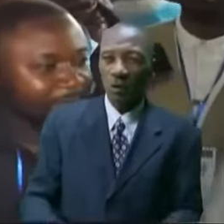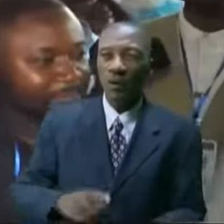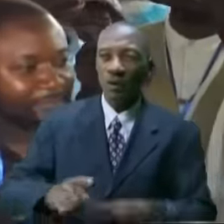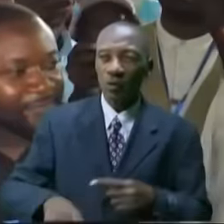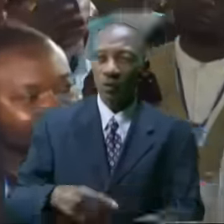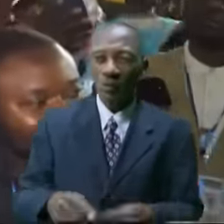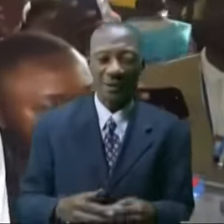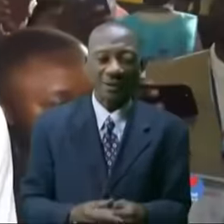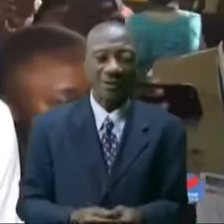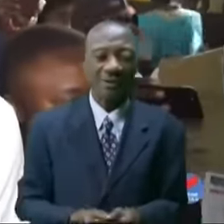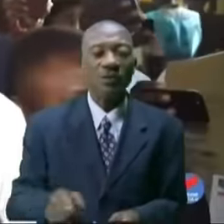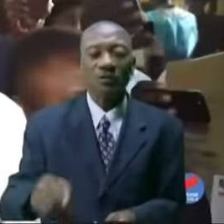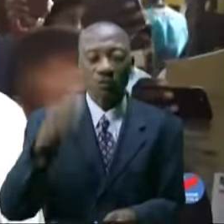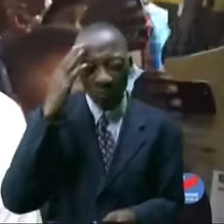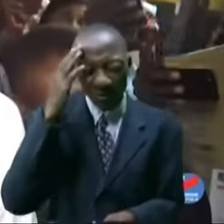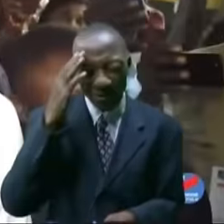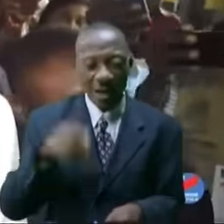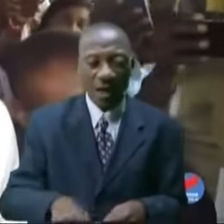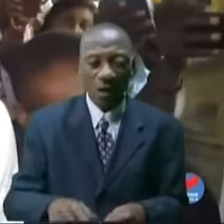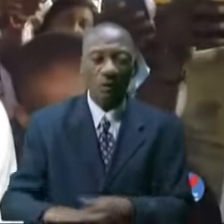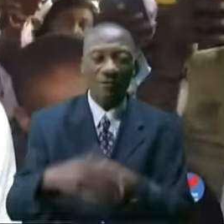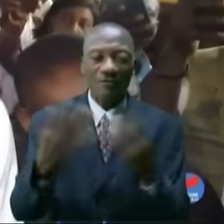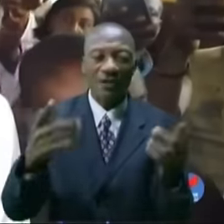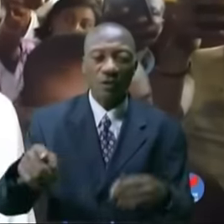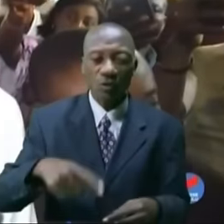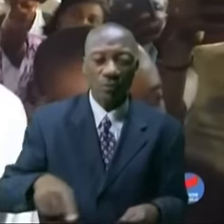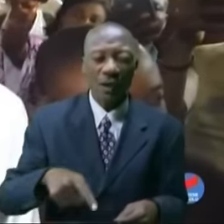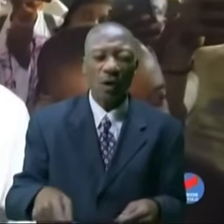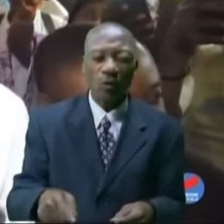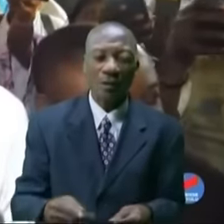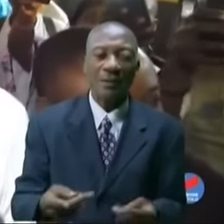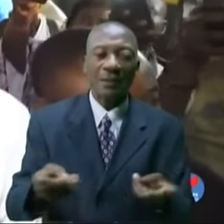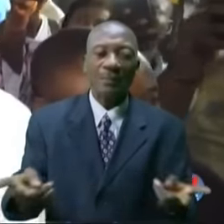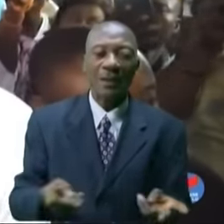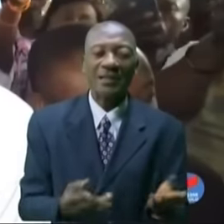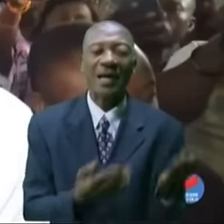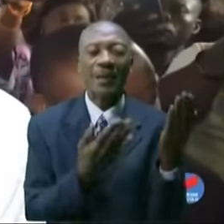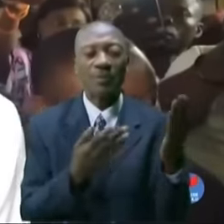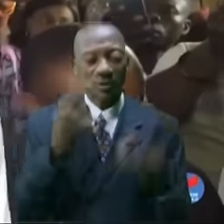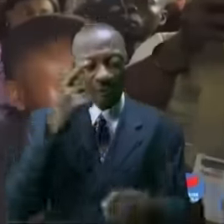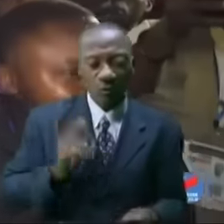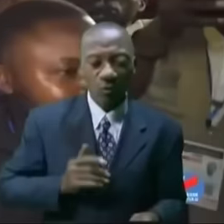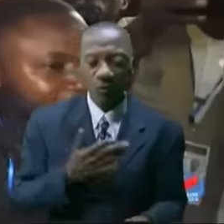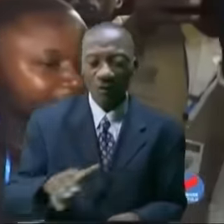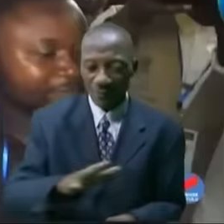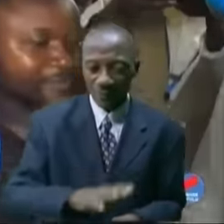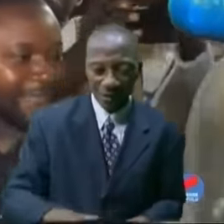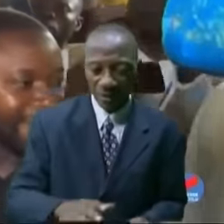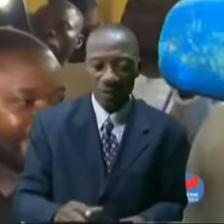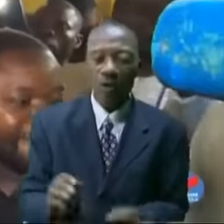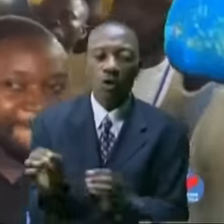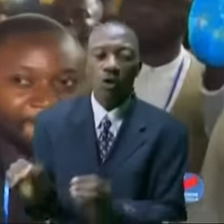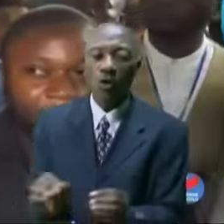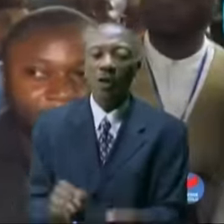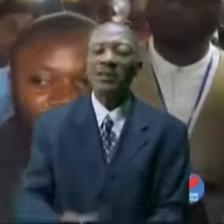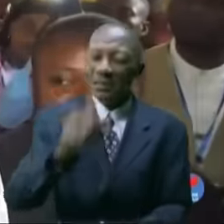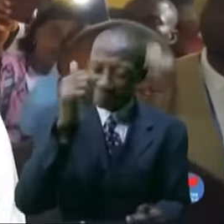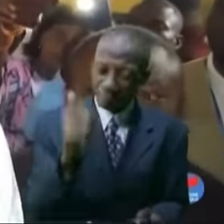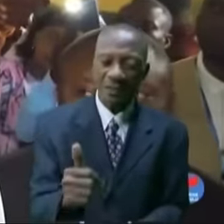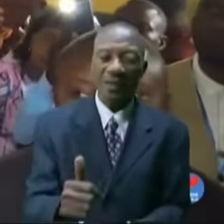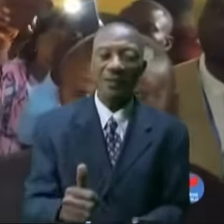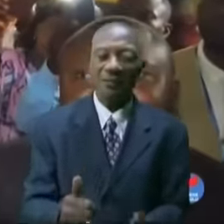le point phare de Kinshasa, le point phare de la République. Ils se sont organisés pour que tout se passe bien. Donc moi, j'ai